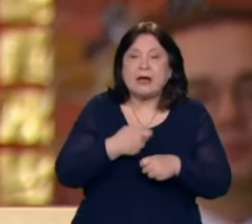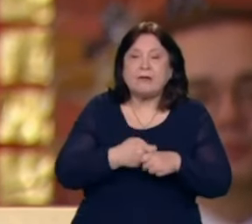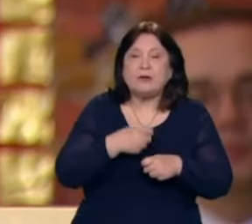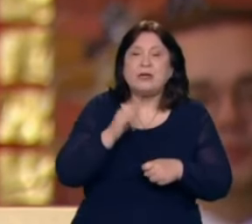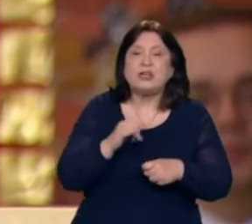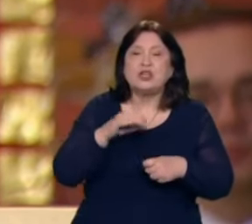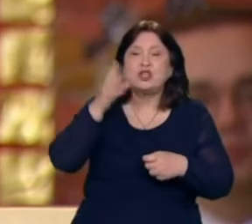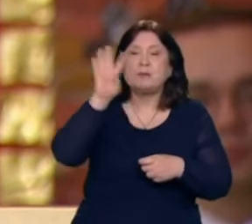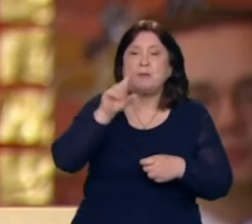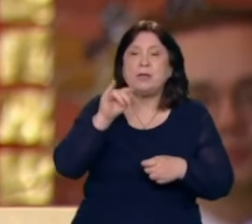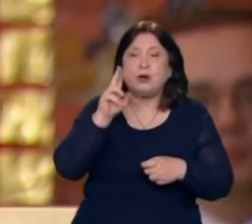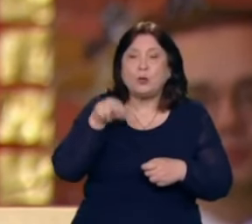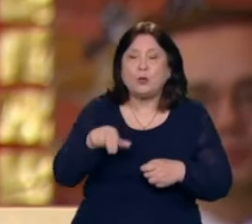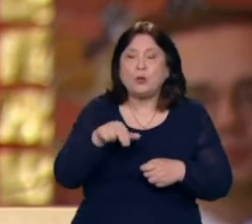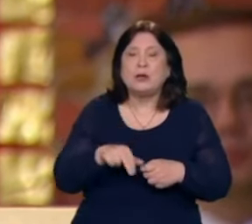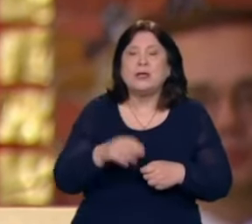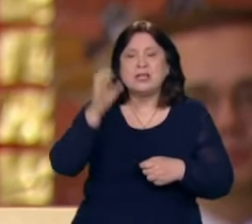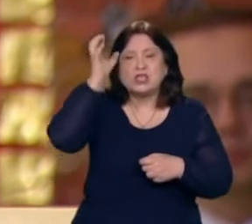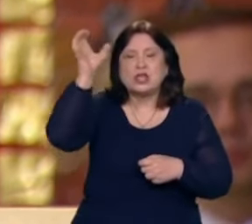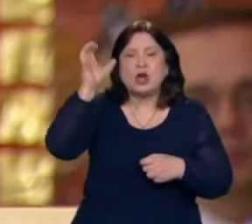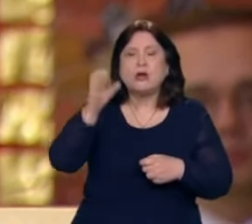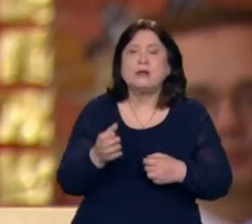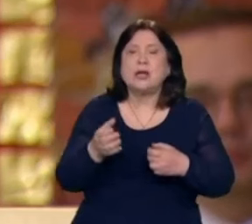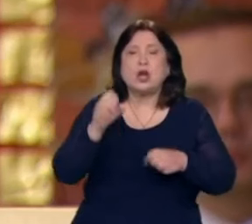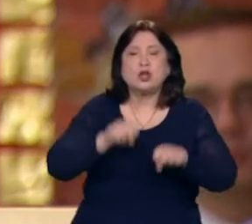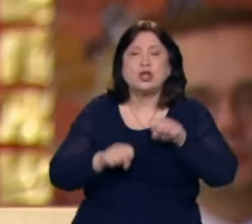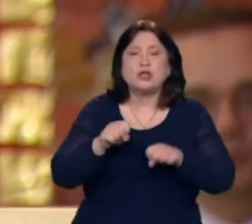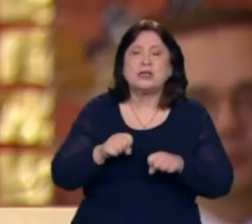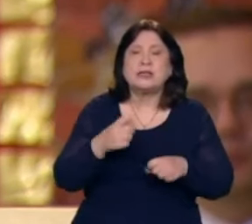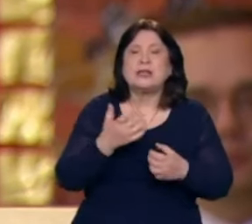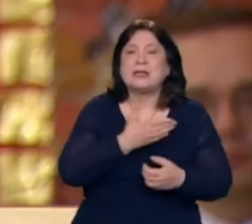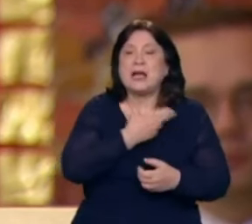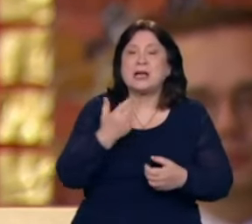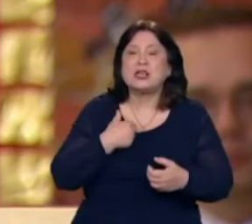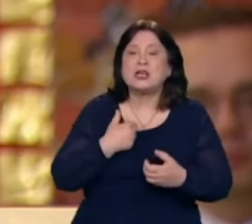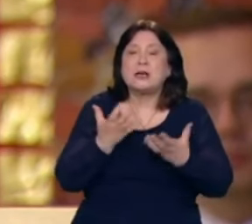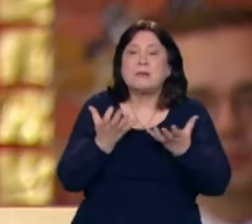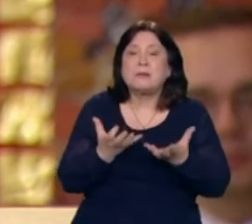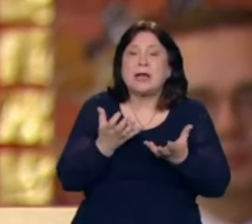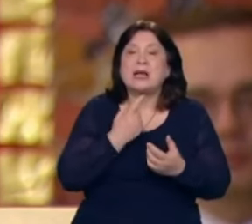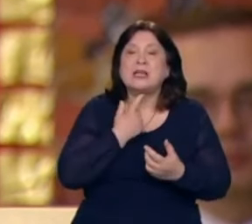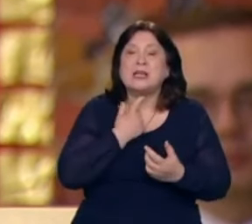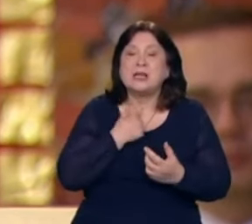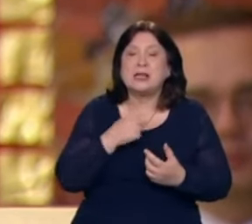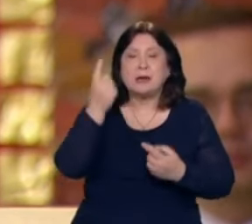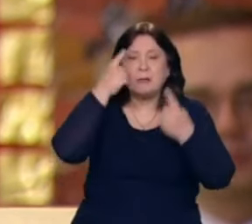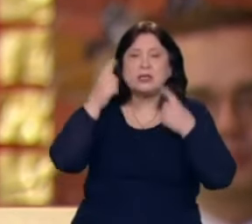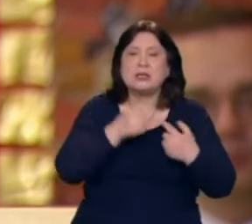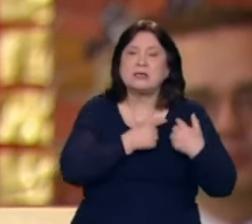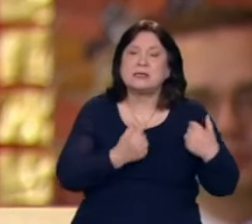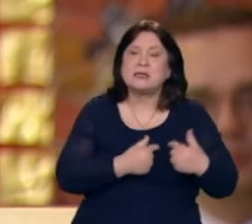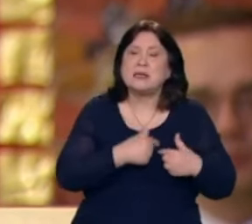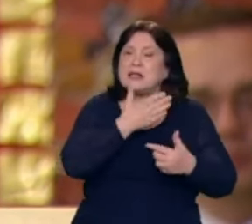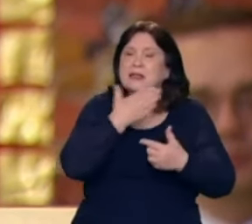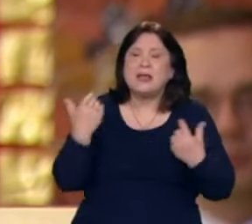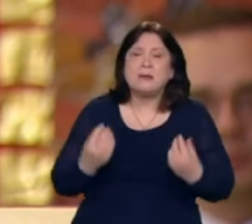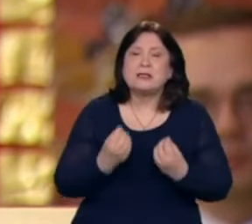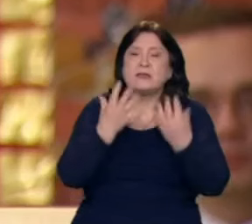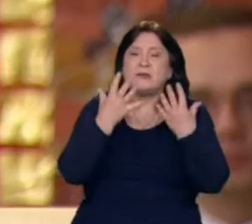osądzić pragnienia i myśli serca nie ma stworzenia które by dla niego było